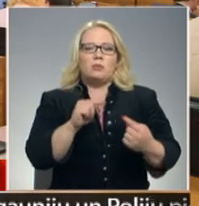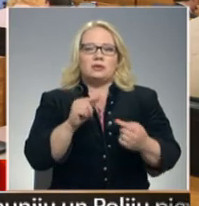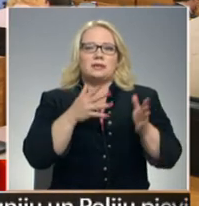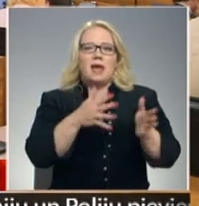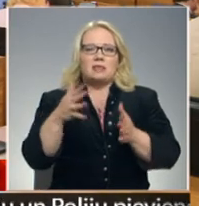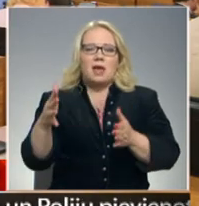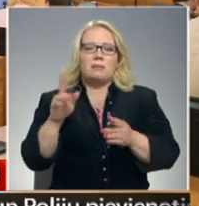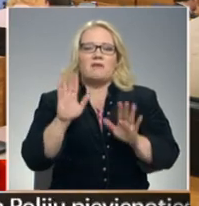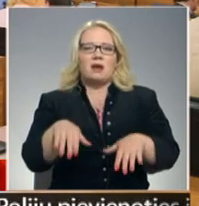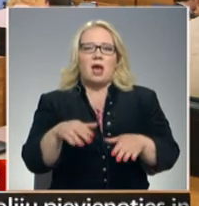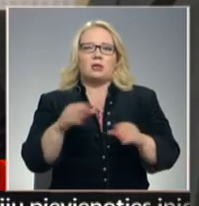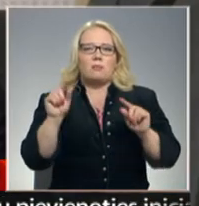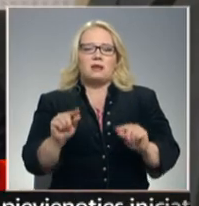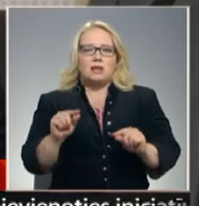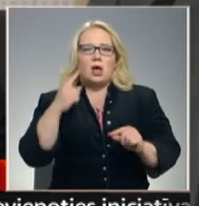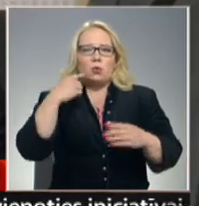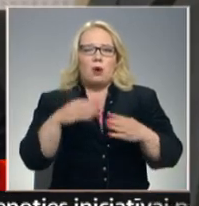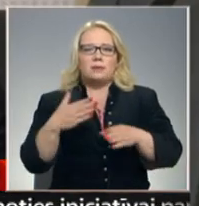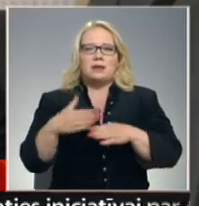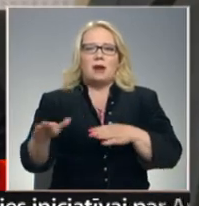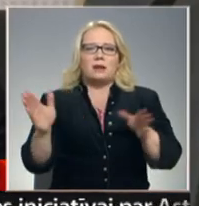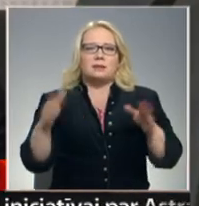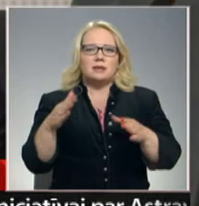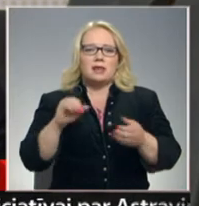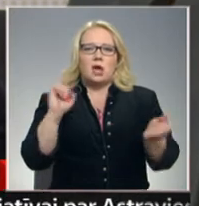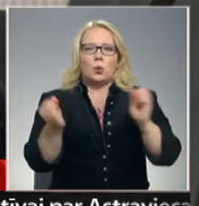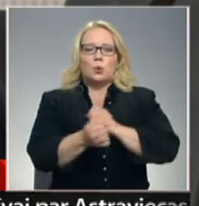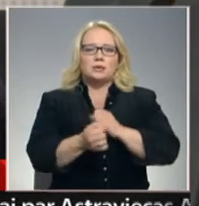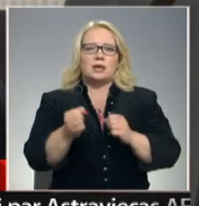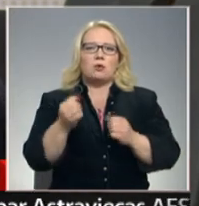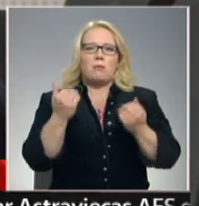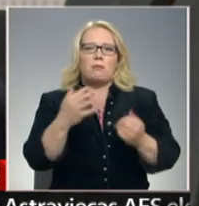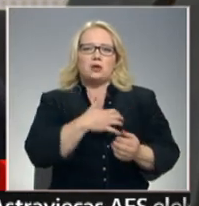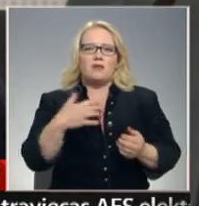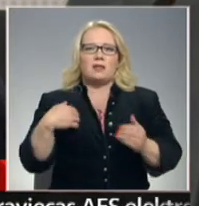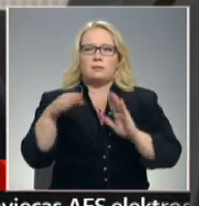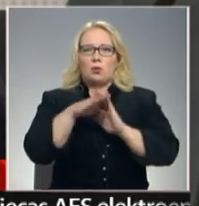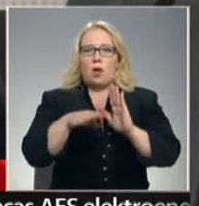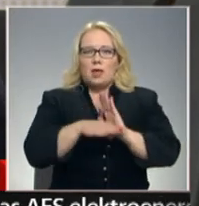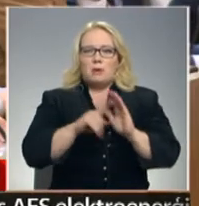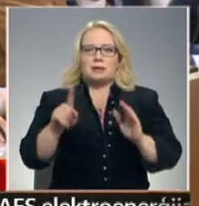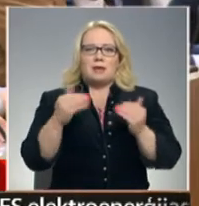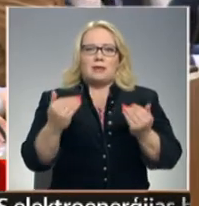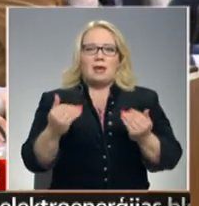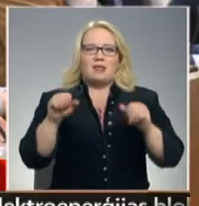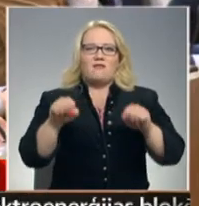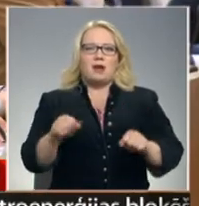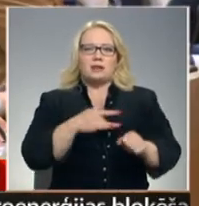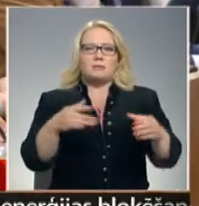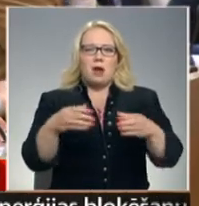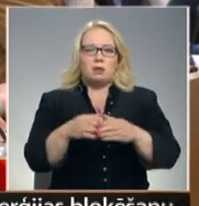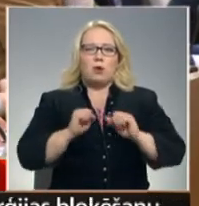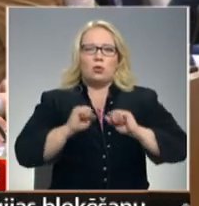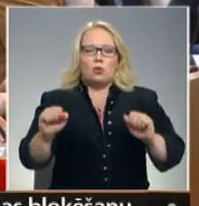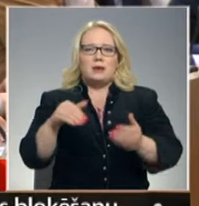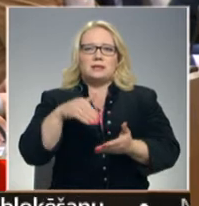gan varētu mazināt šodienas domas ārkārtas sēdē grozītais pašvaldības darba nolikums, kas turpmāk pašreizējām varas partijām nodrošinās stabilu